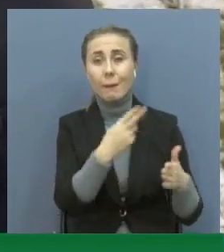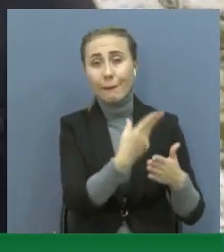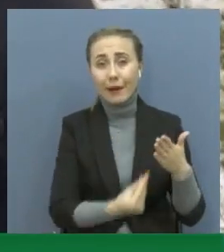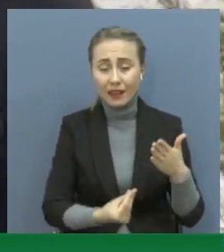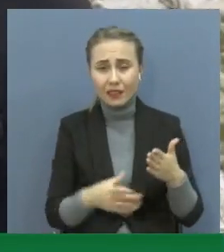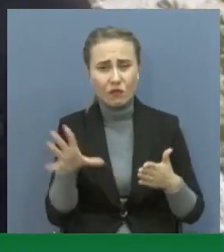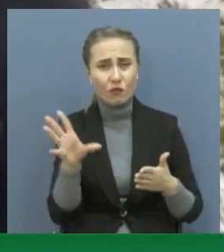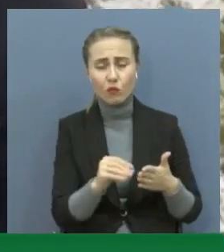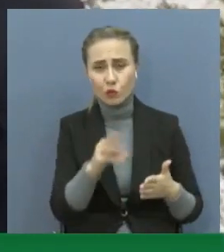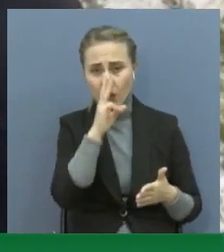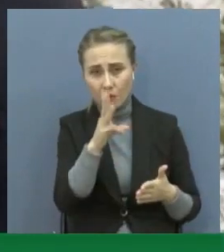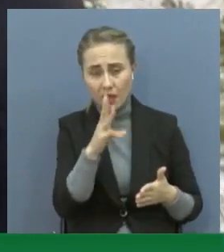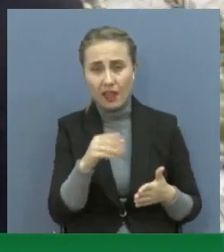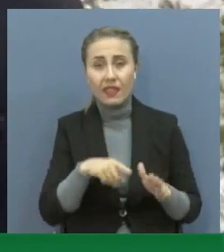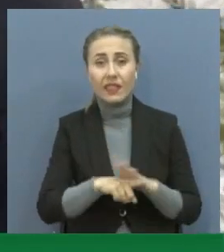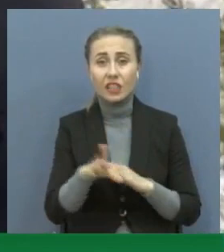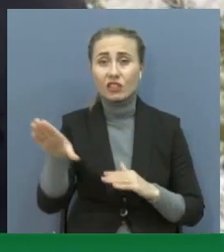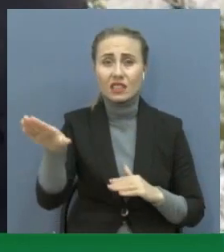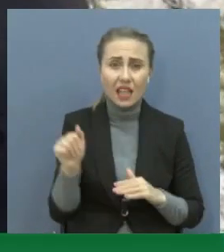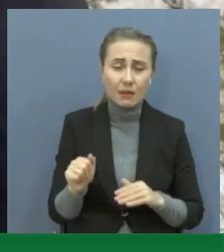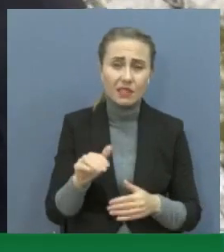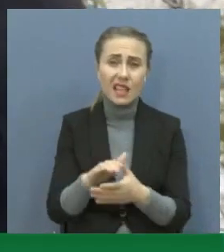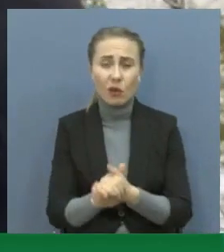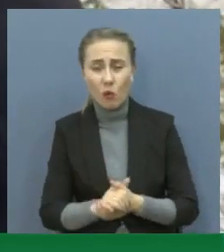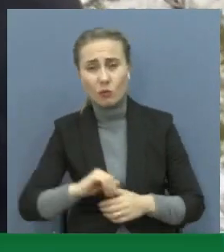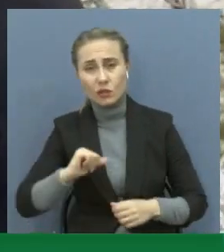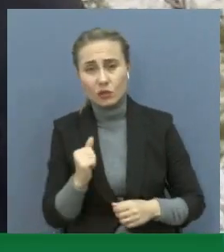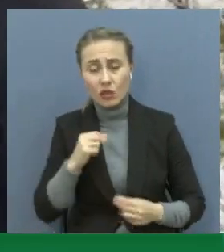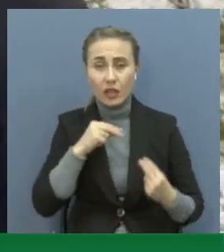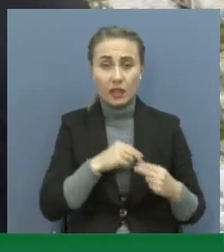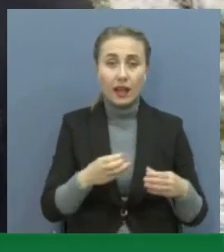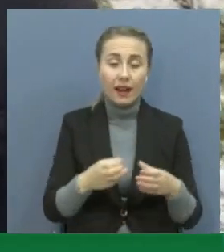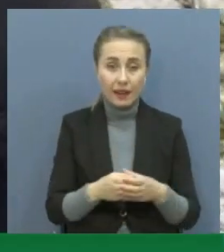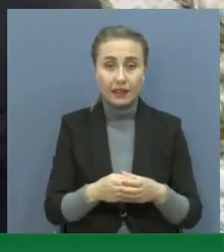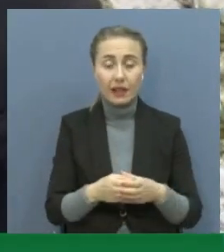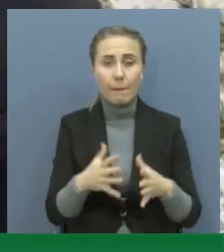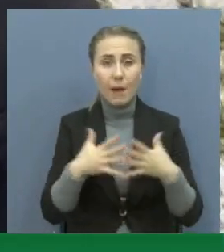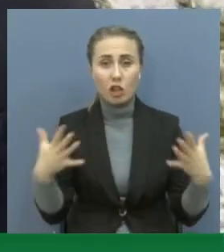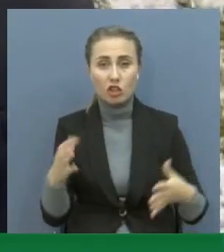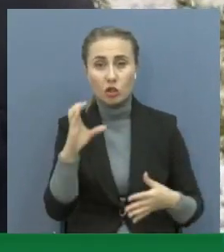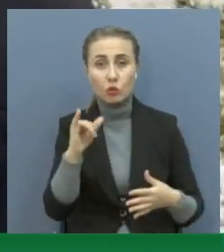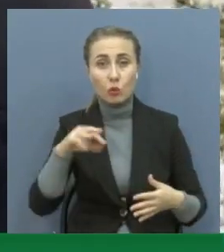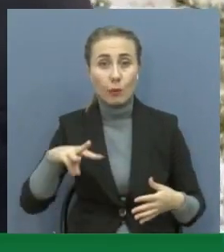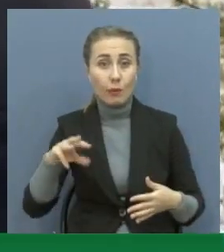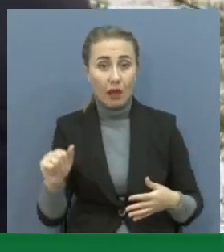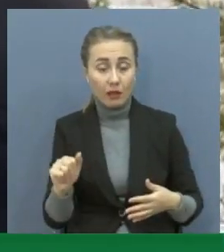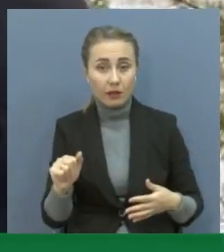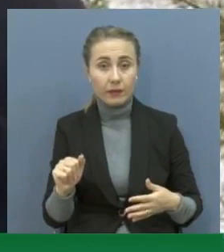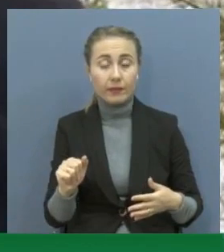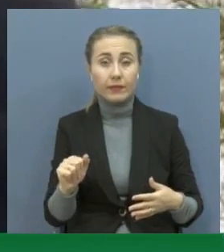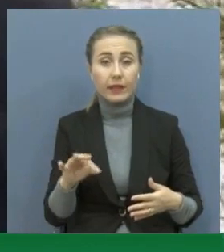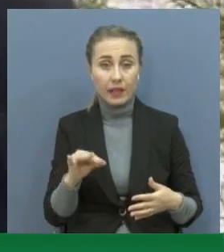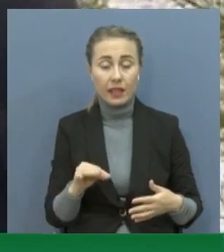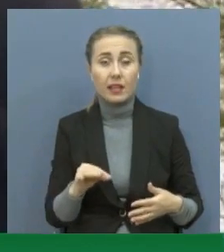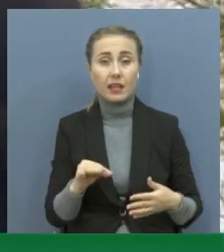зарплату, начал занимать у знакомых, у друзей, у коллег большие суммы. И